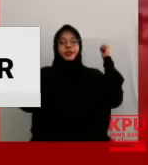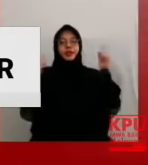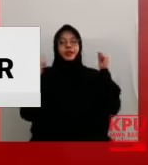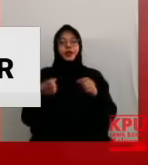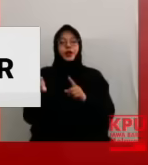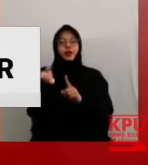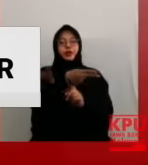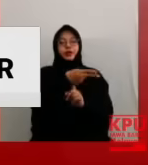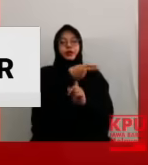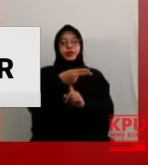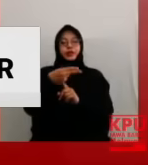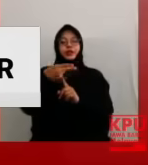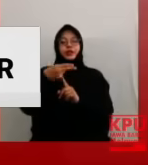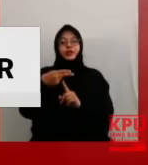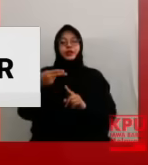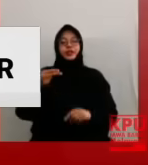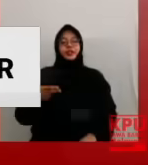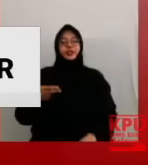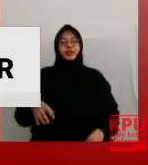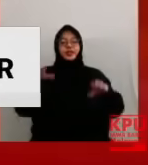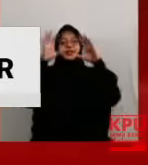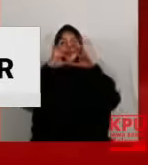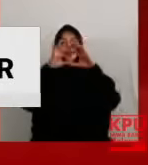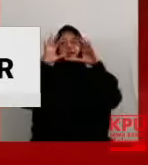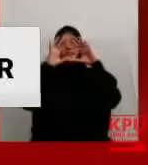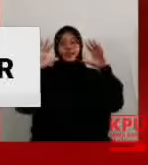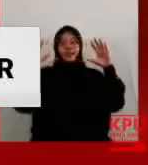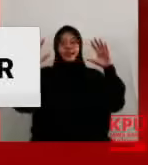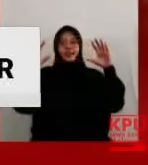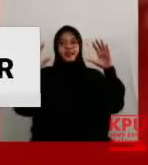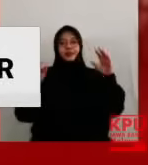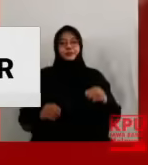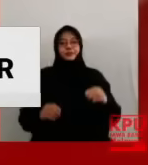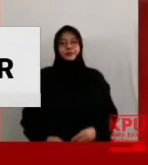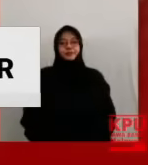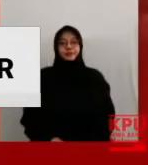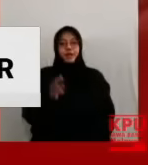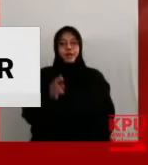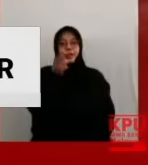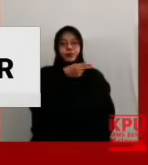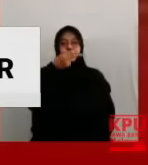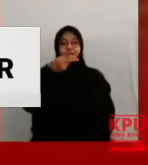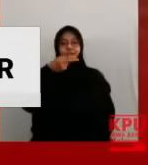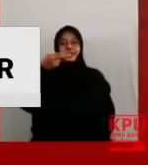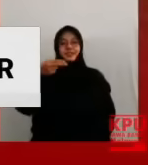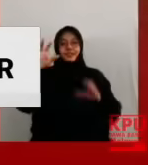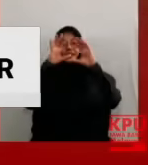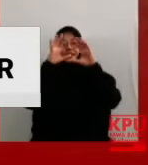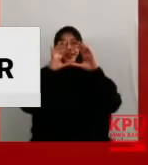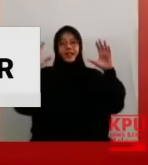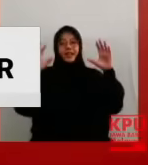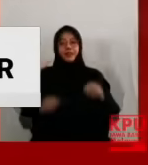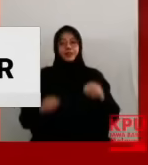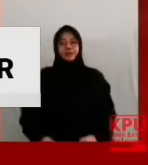bnya untuk indonesia raya indonesia